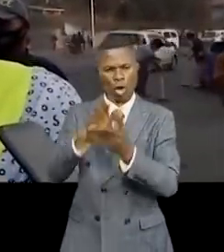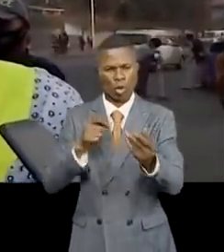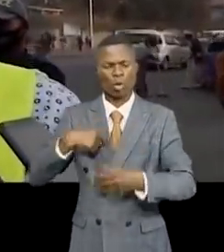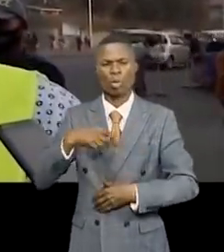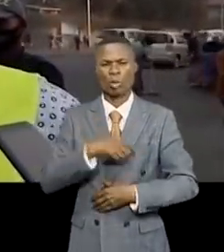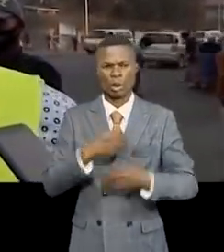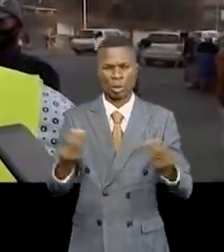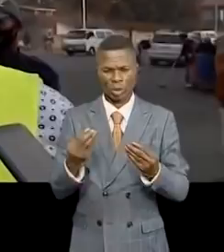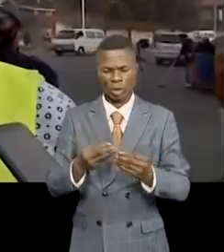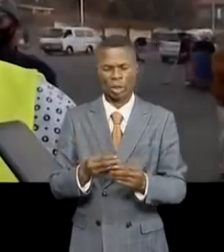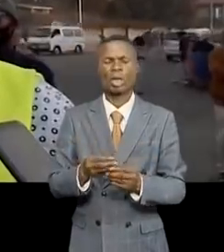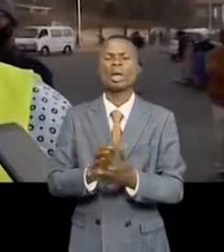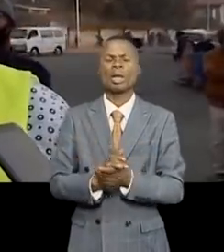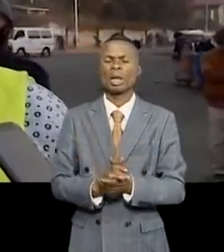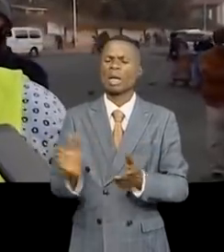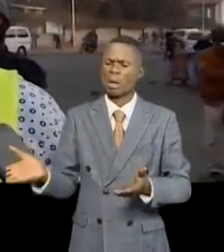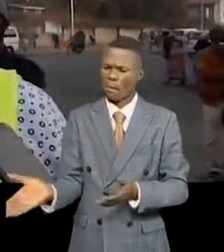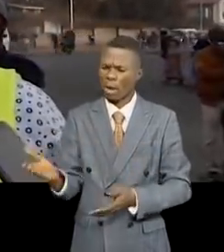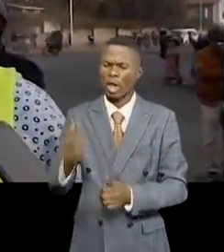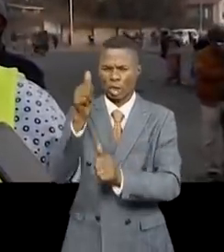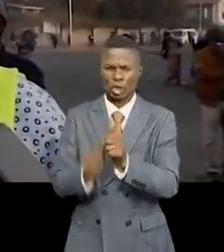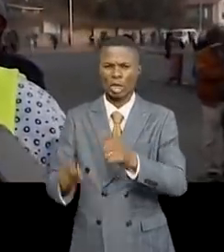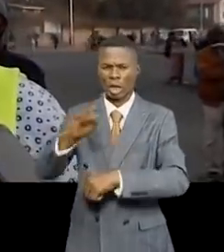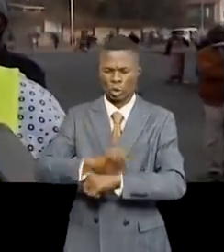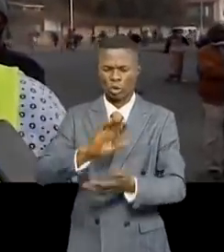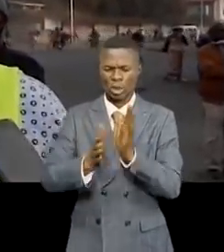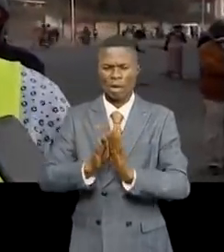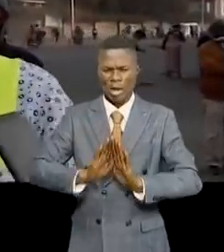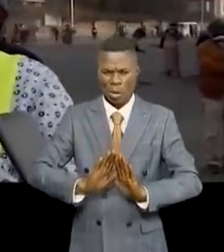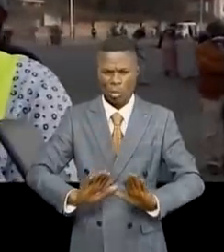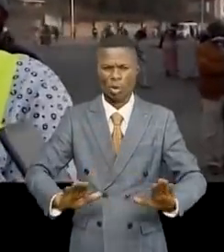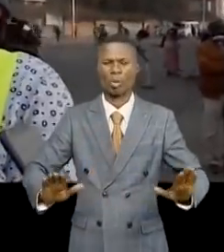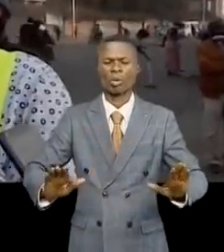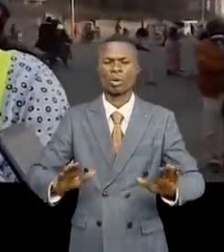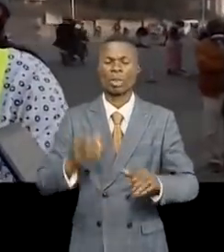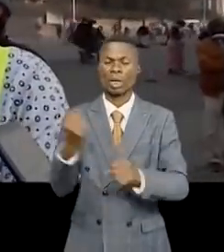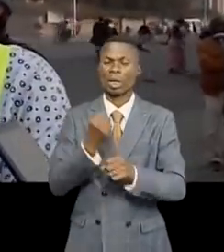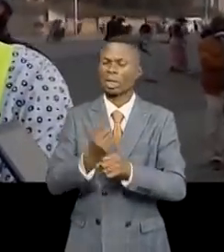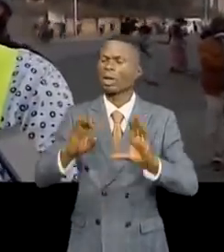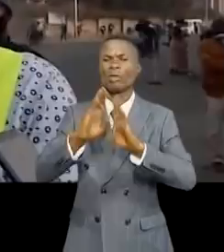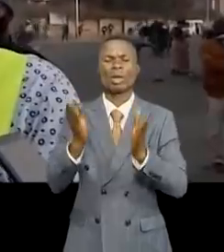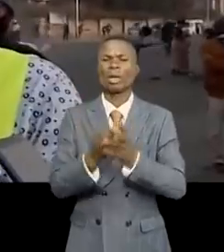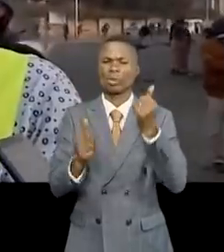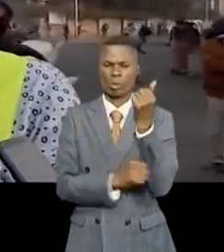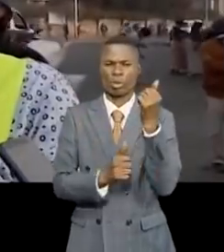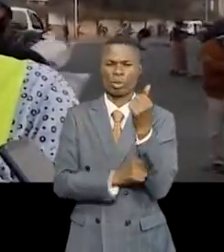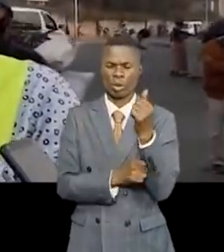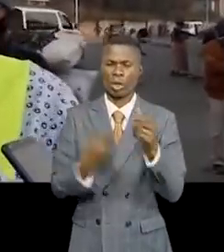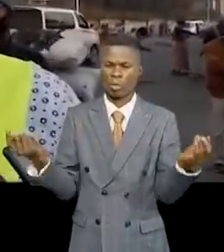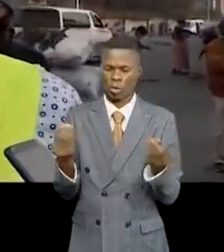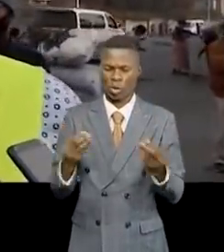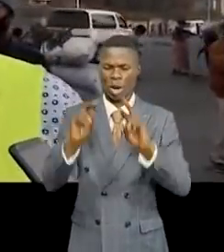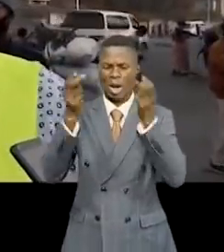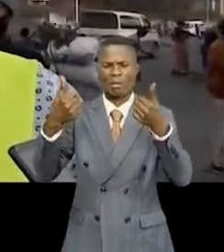l'on puisse chaque fois laver la ville de Goma et qu'elle soit propre. Ça veut dire que c'est un devoir de tous citoyens pour que l'on puisse garder la